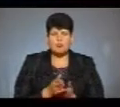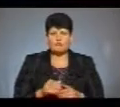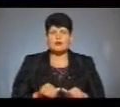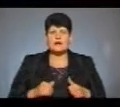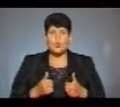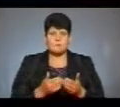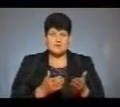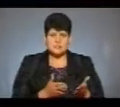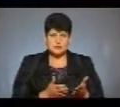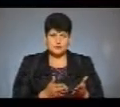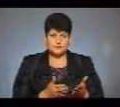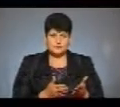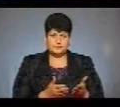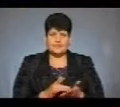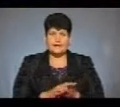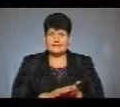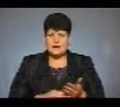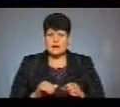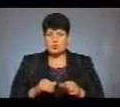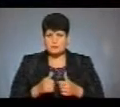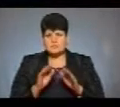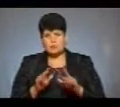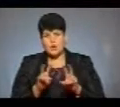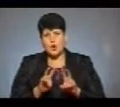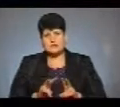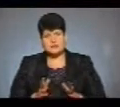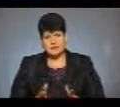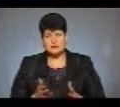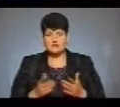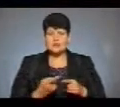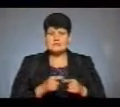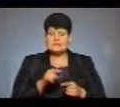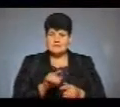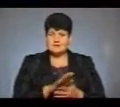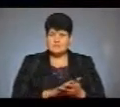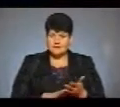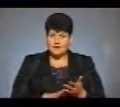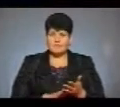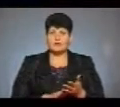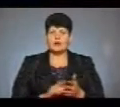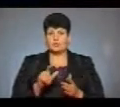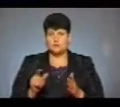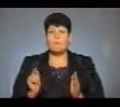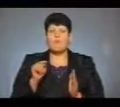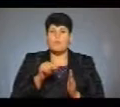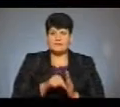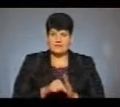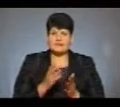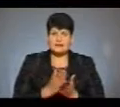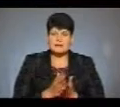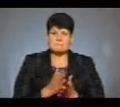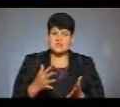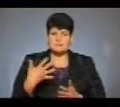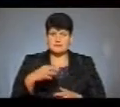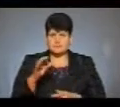комісію. Далі комісія буде розглядати, якщо дана заява, даний мешканець попадає в перелік тих будинків, де є понад